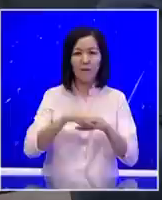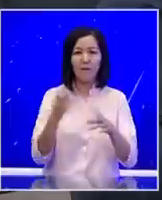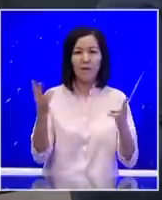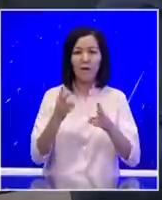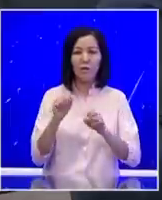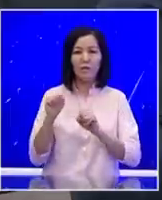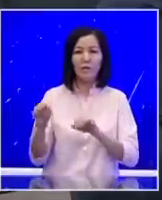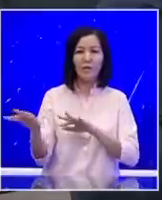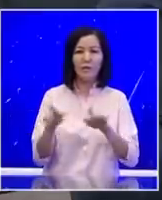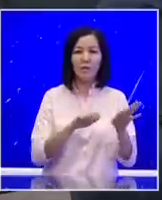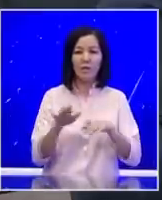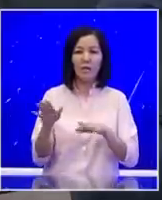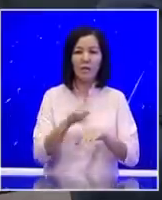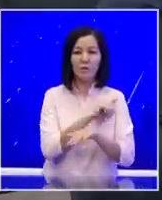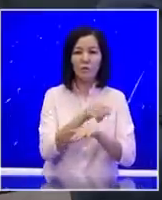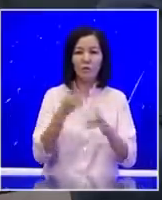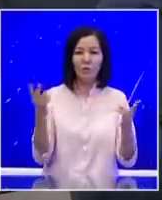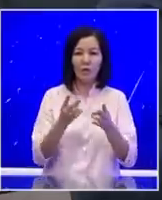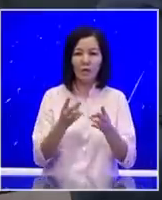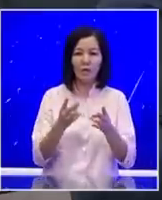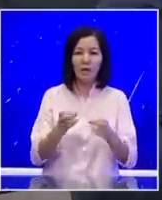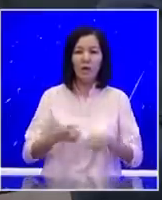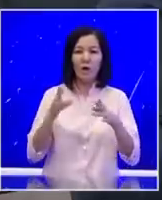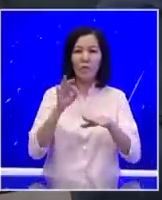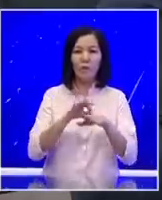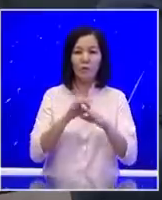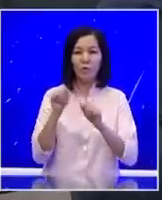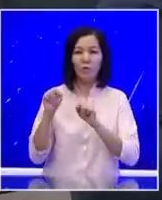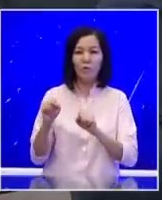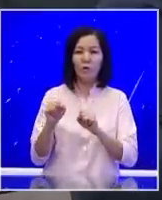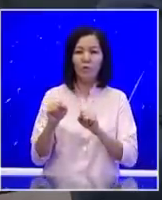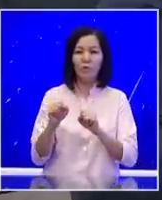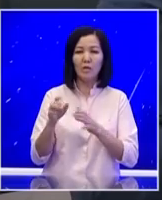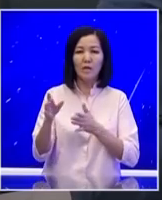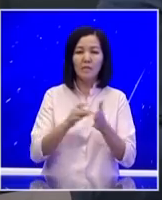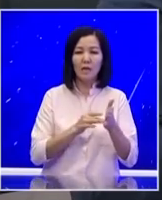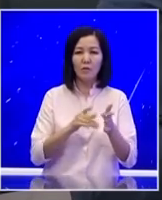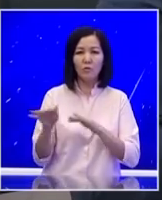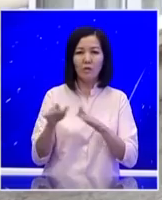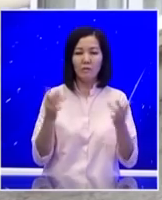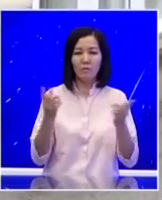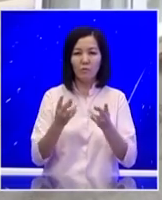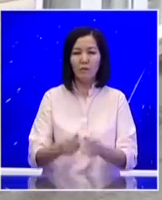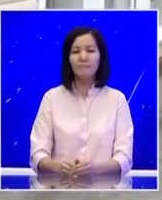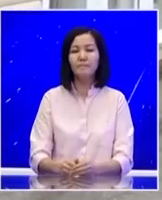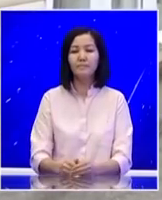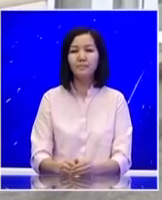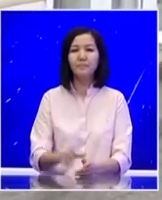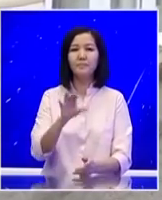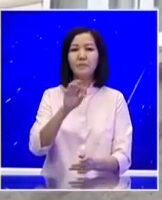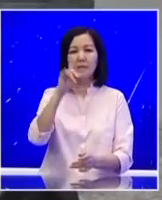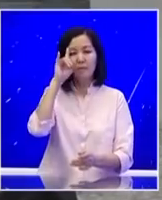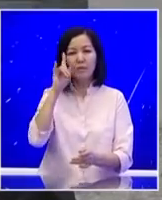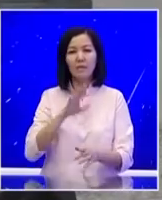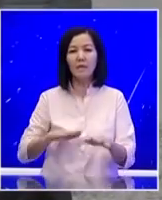қажетті сақтық шараларын барынша қолға алыңыздар. Қауіпті індеттен сақтану үшін бір сәтте қарап отыруға болмайды. Еңбекші Қазақ ауданында